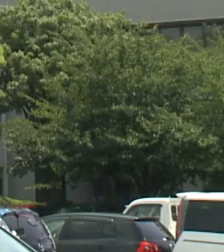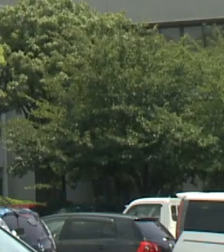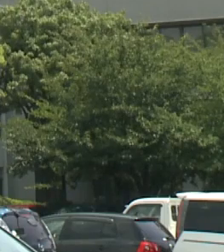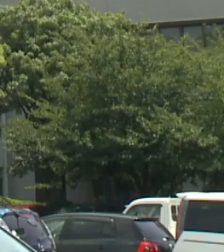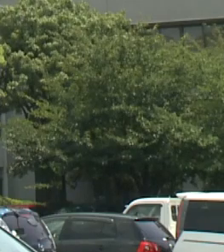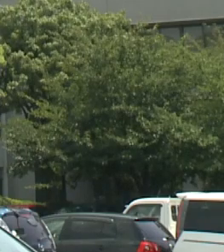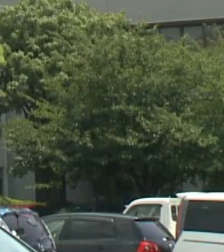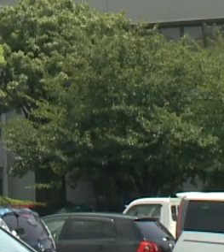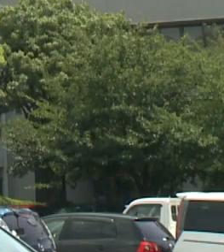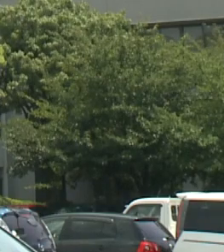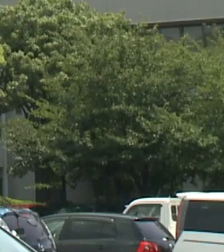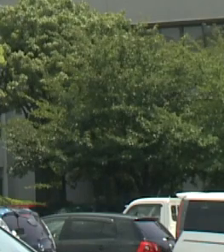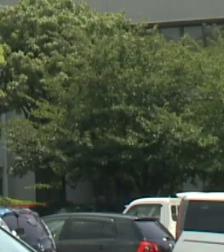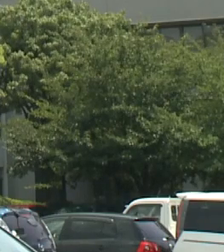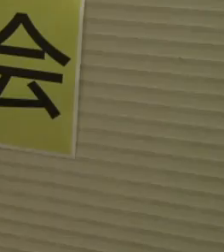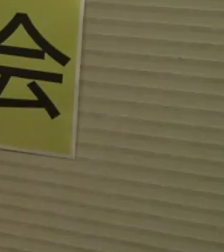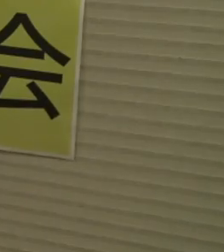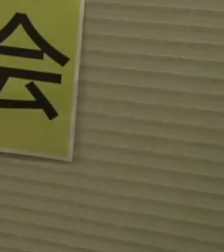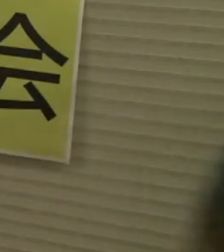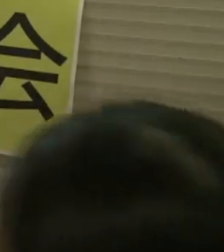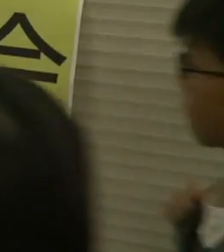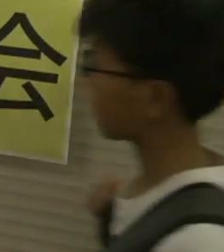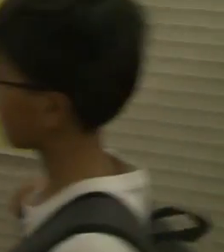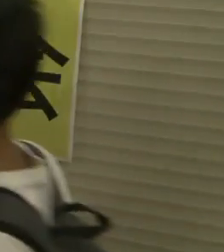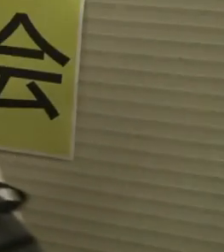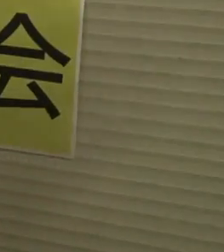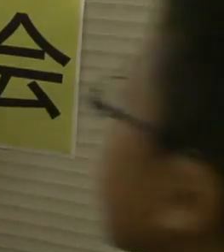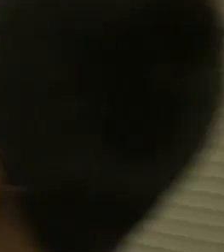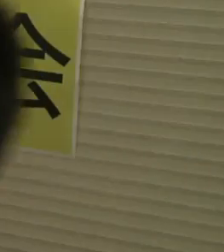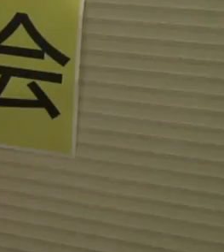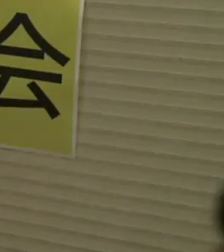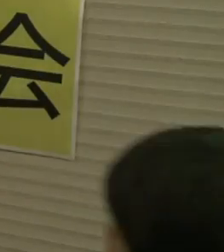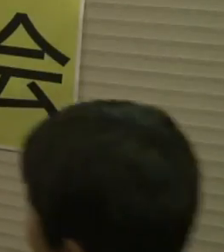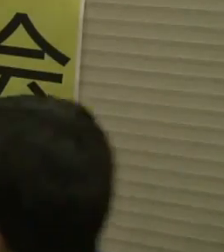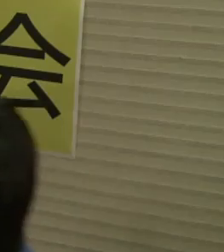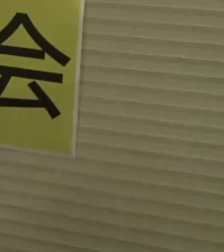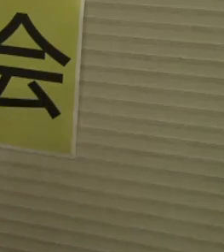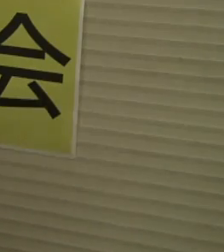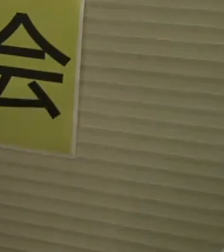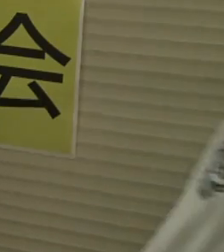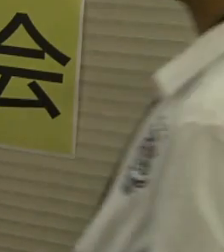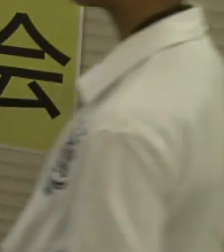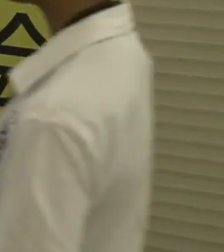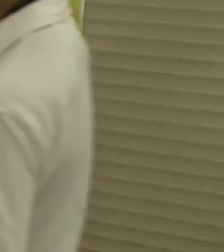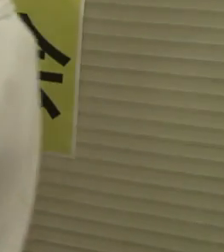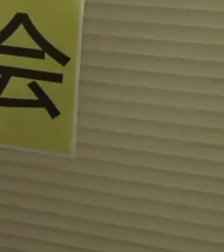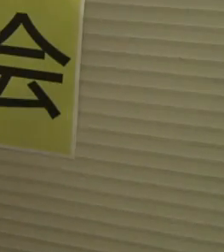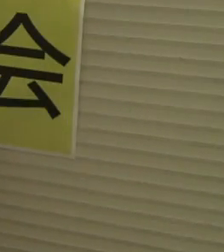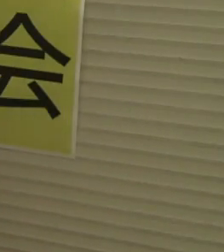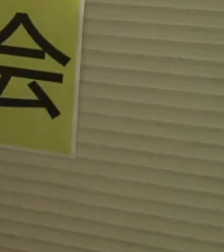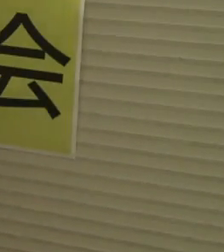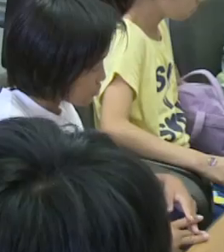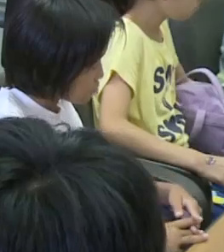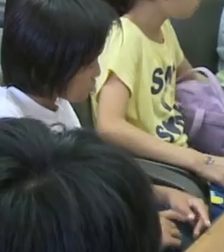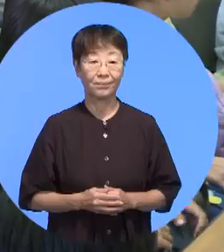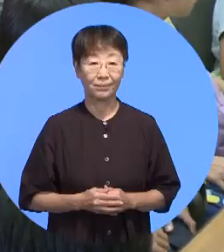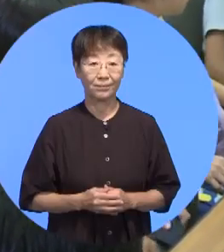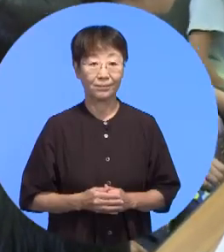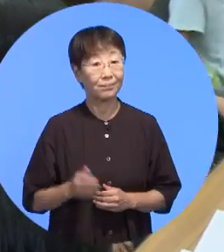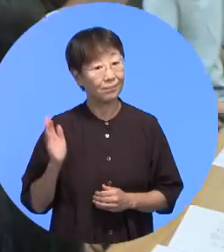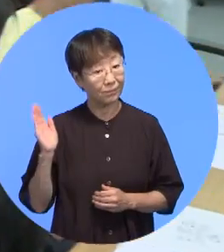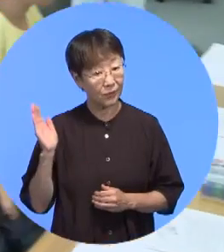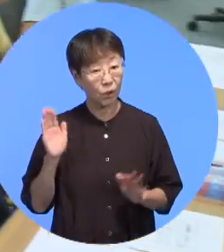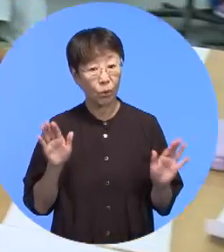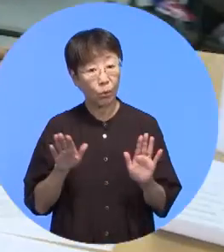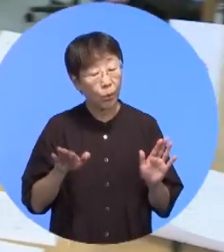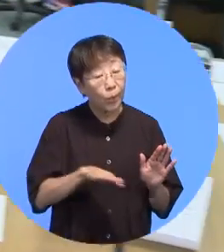7月27日、市役所で夏休み特別企画市議会見学会が行われました。これは